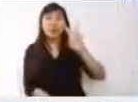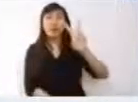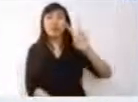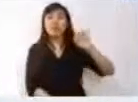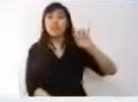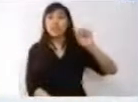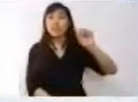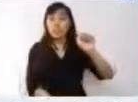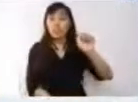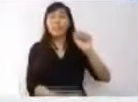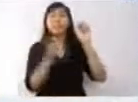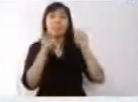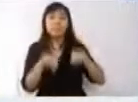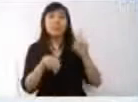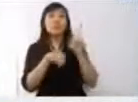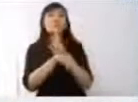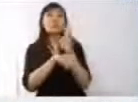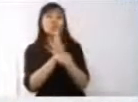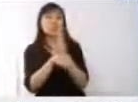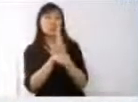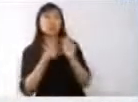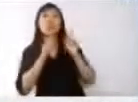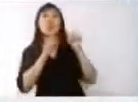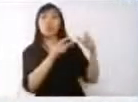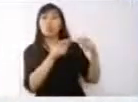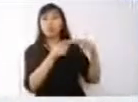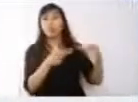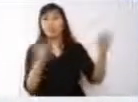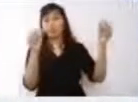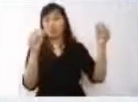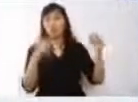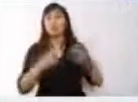sa pagpapatupad ng quarantine protocols?